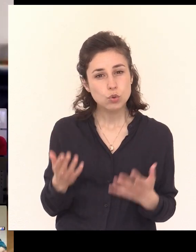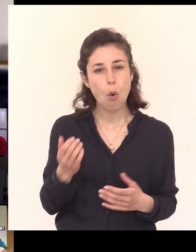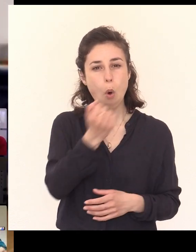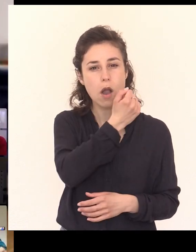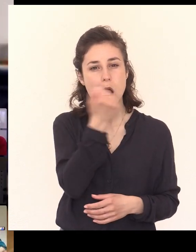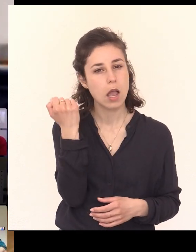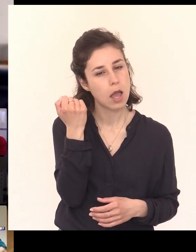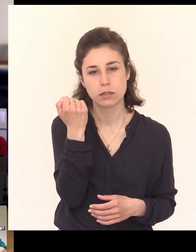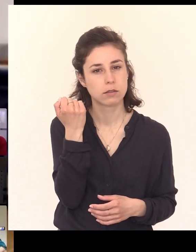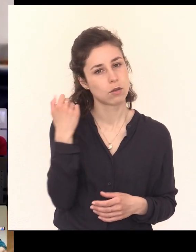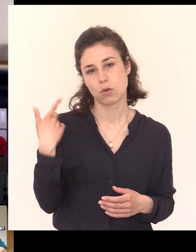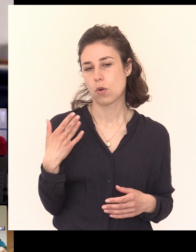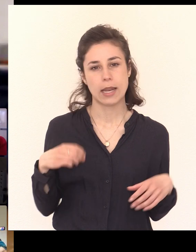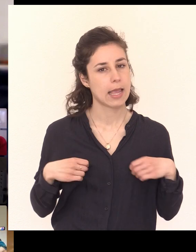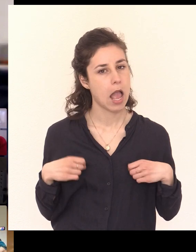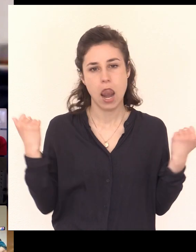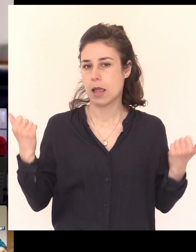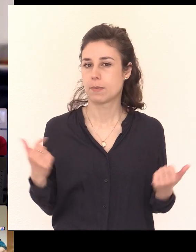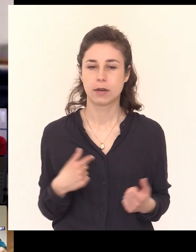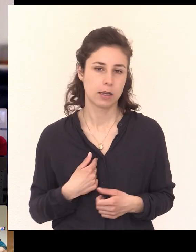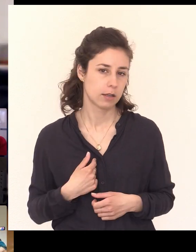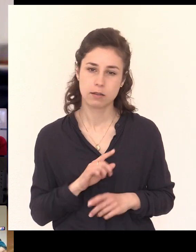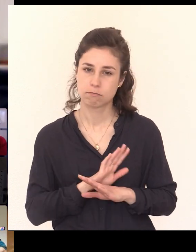krass habe ich da auch noch nicht